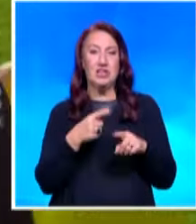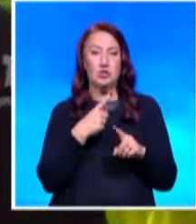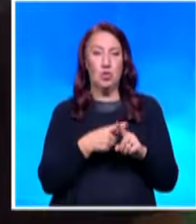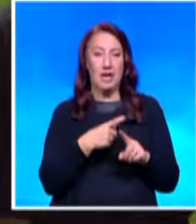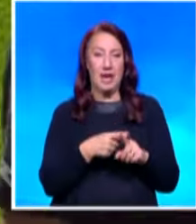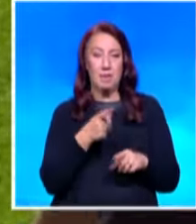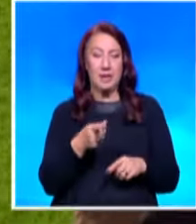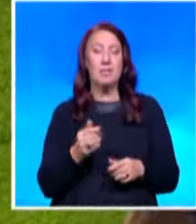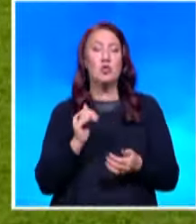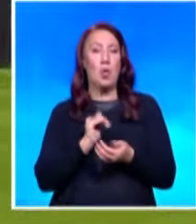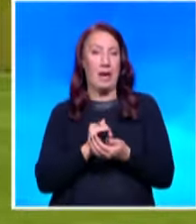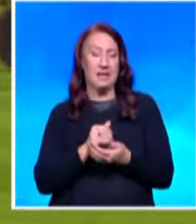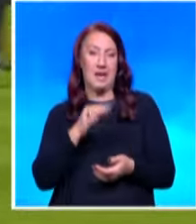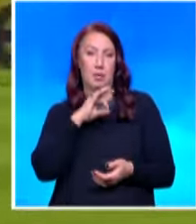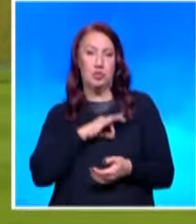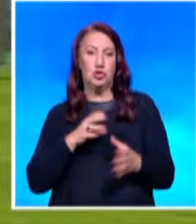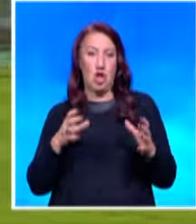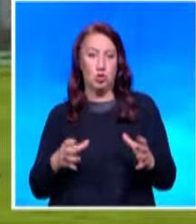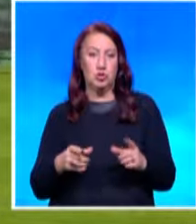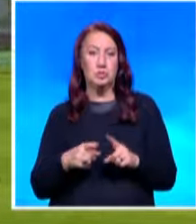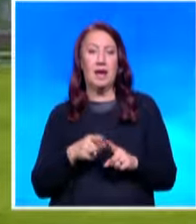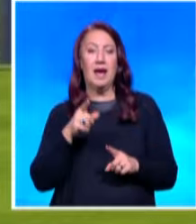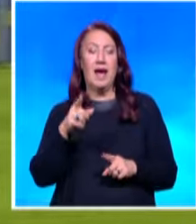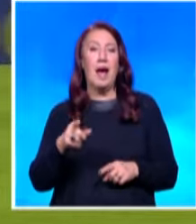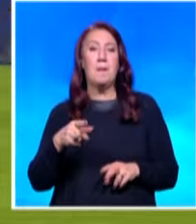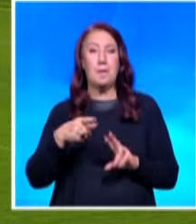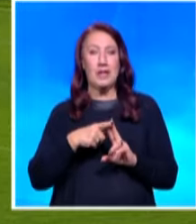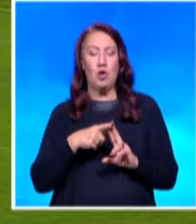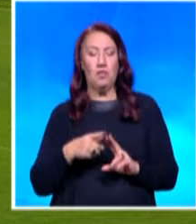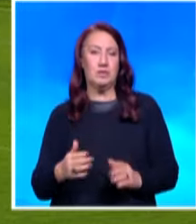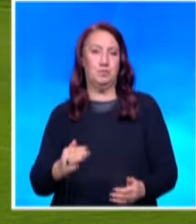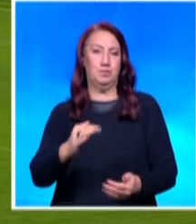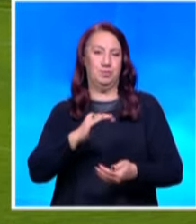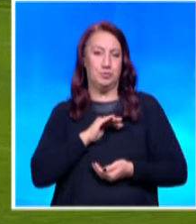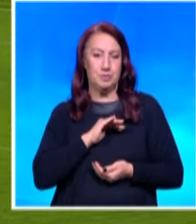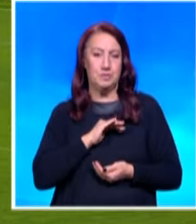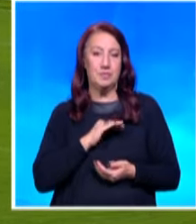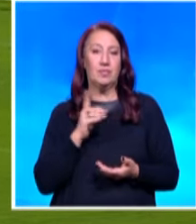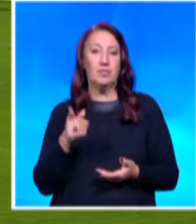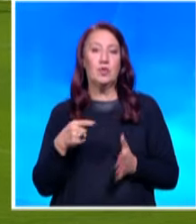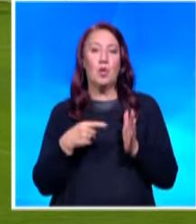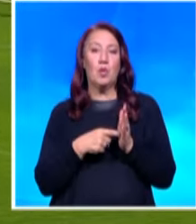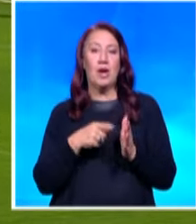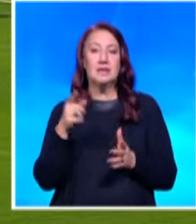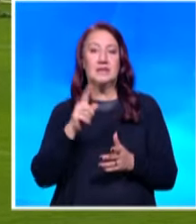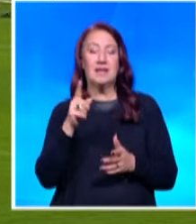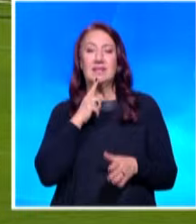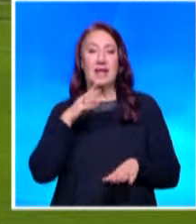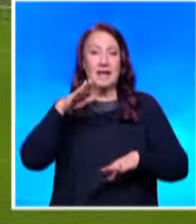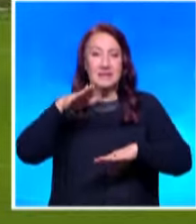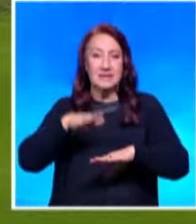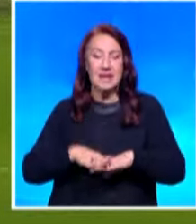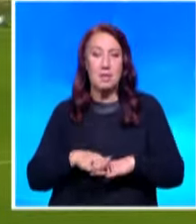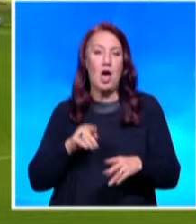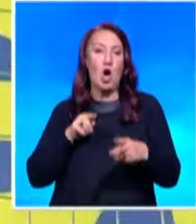домакините получиха дуспа, а Петков отрази удара на Вълчев. Но VAR показа, че стражът не е бил застъпил гол линията при